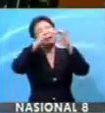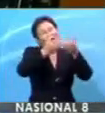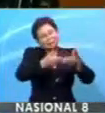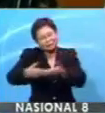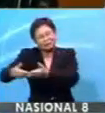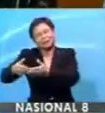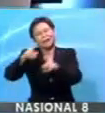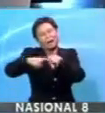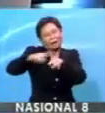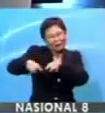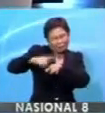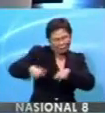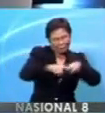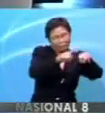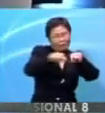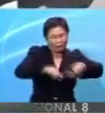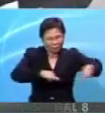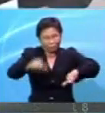aktiviti kreatif dapat